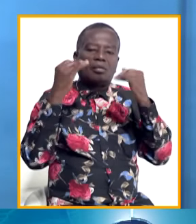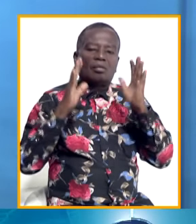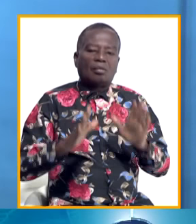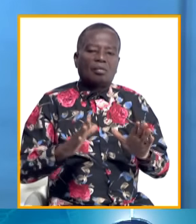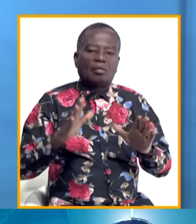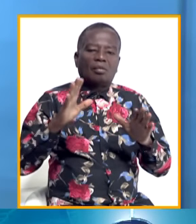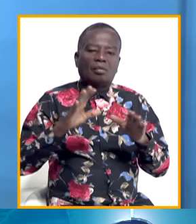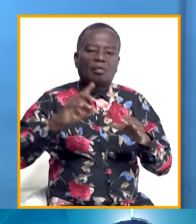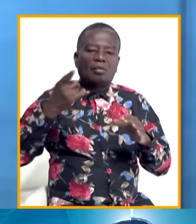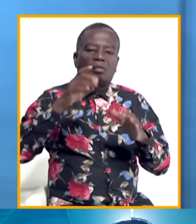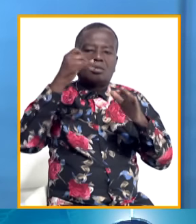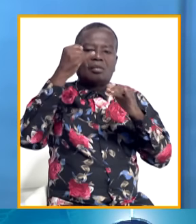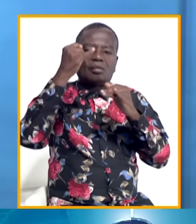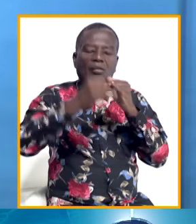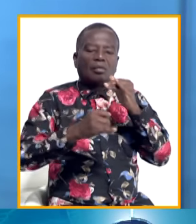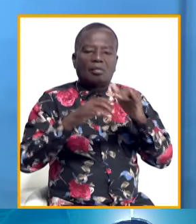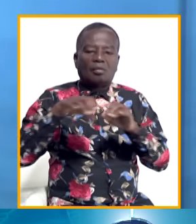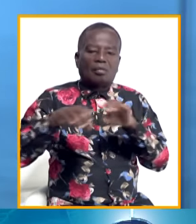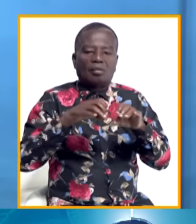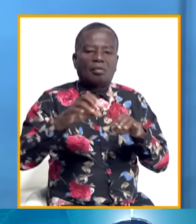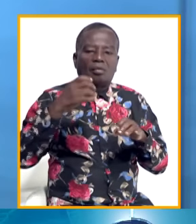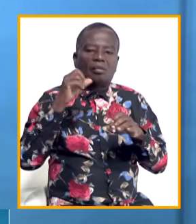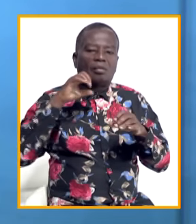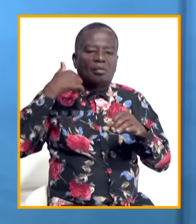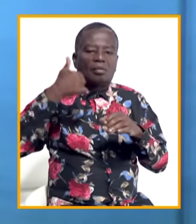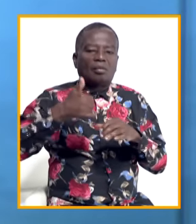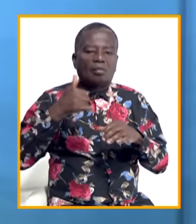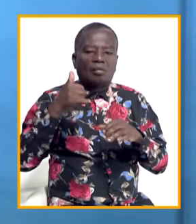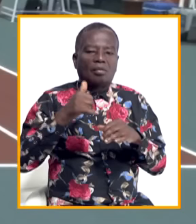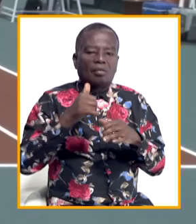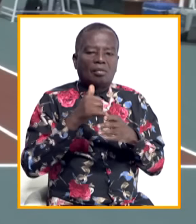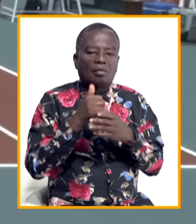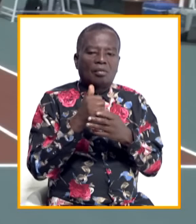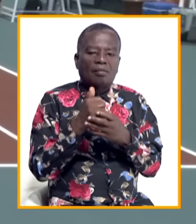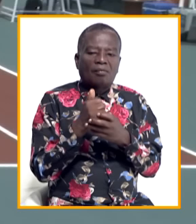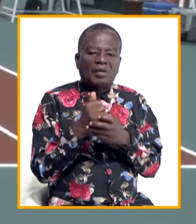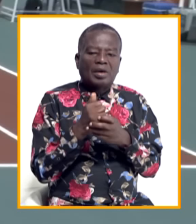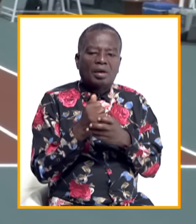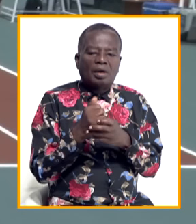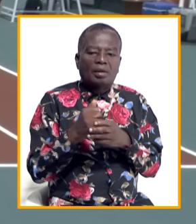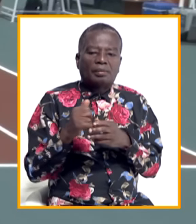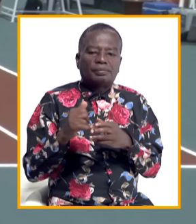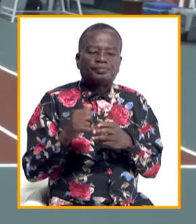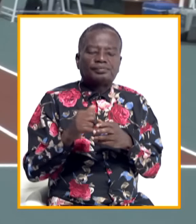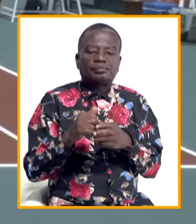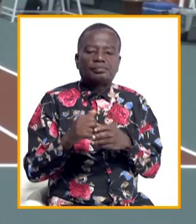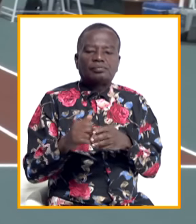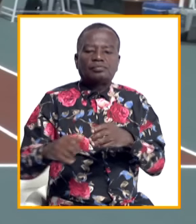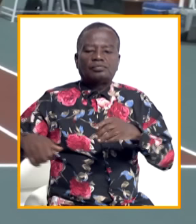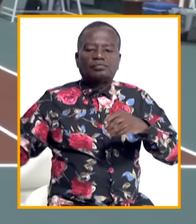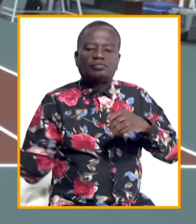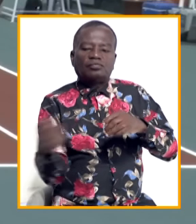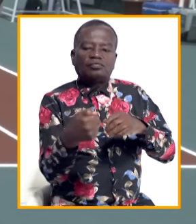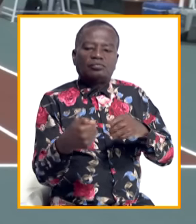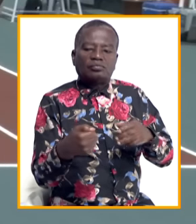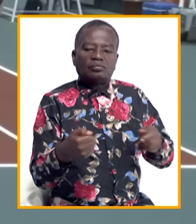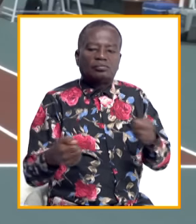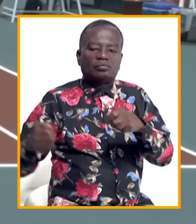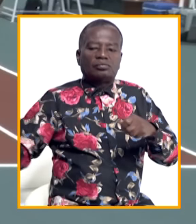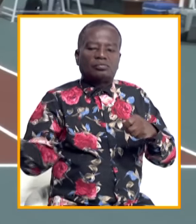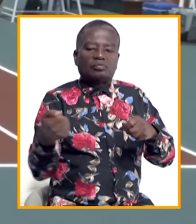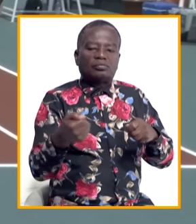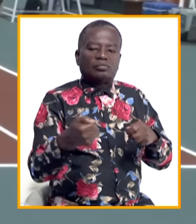la première finale se tiendra demain samedi. Odalegbe Moyabi Diabaté. Les courts du Central Tennis Club de Cocody vivent au rythme